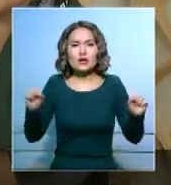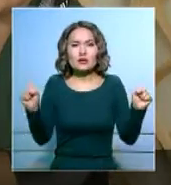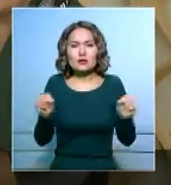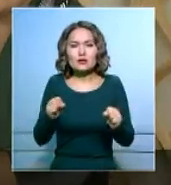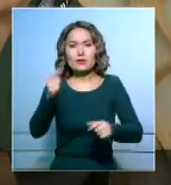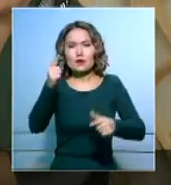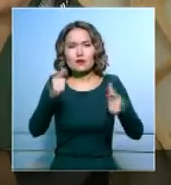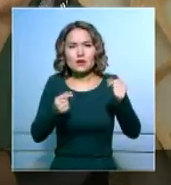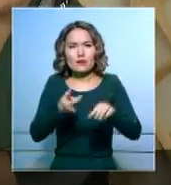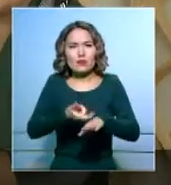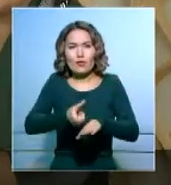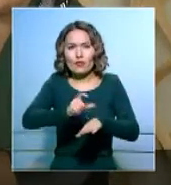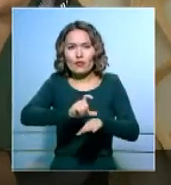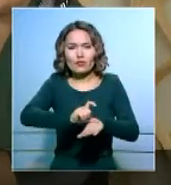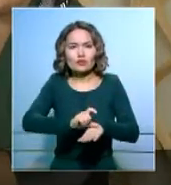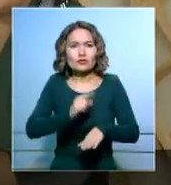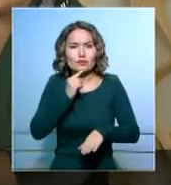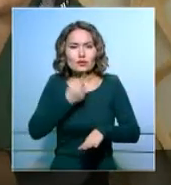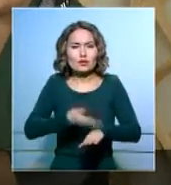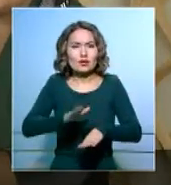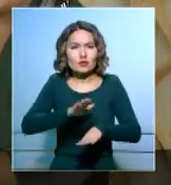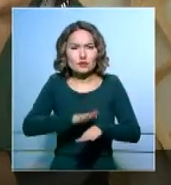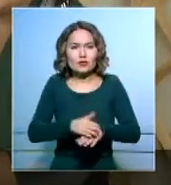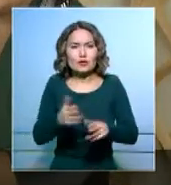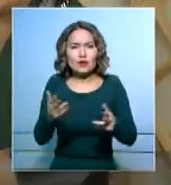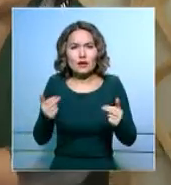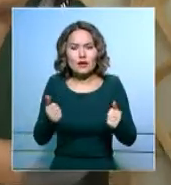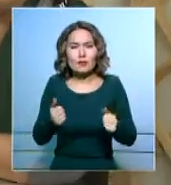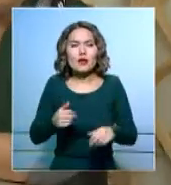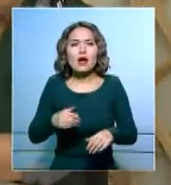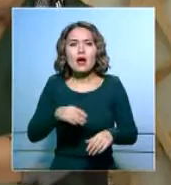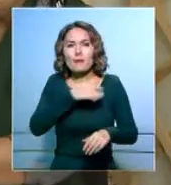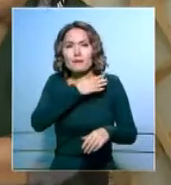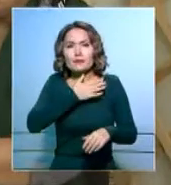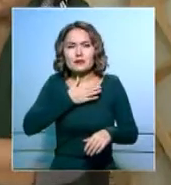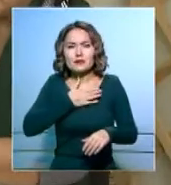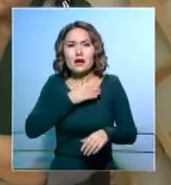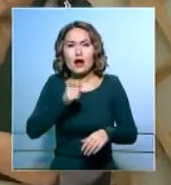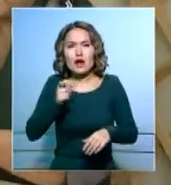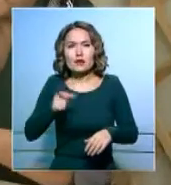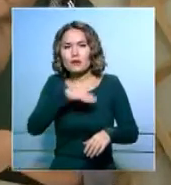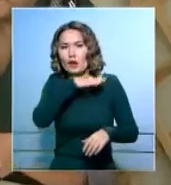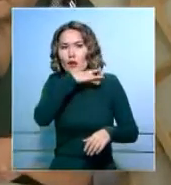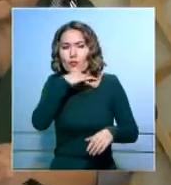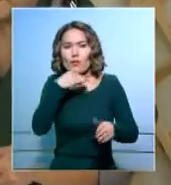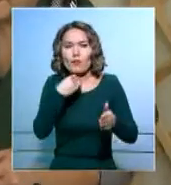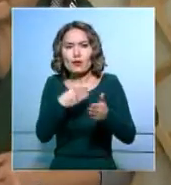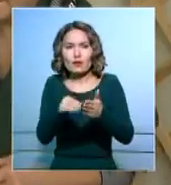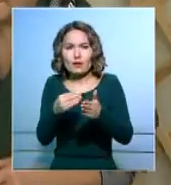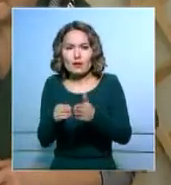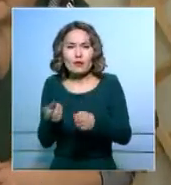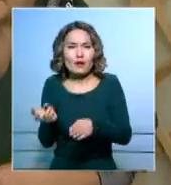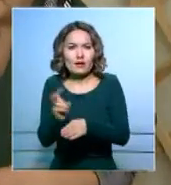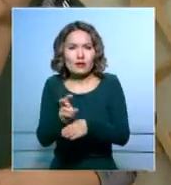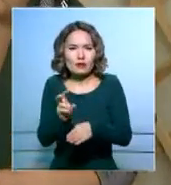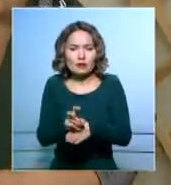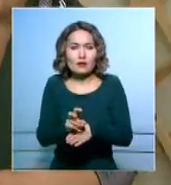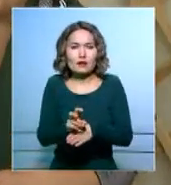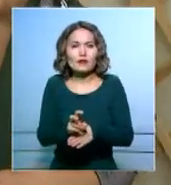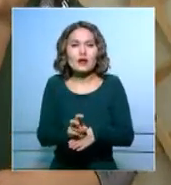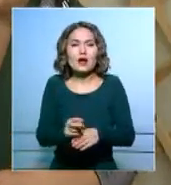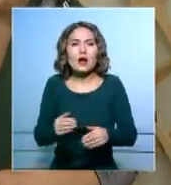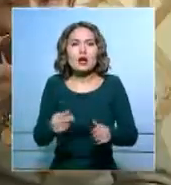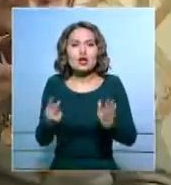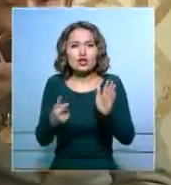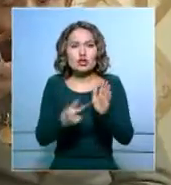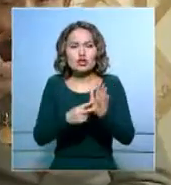аз шығады, бірақ біз оған қарамастан, халықтың сұранысы бойынша сауып отырмыз. Қазіргі таңда